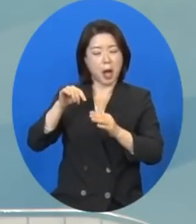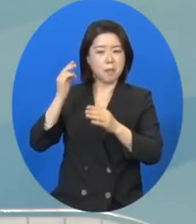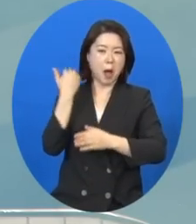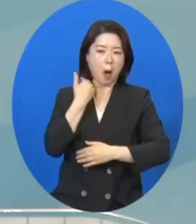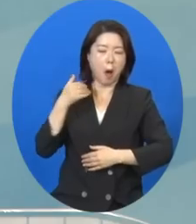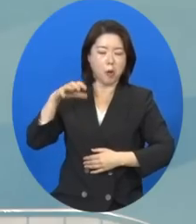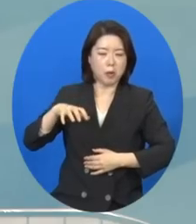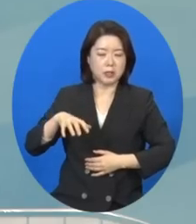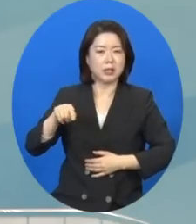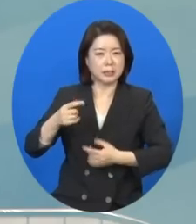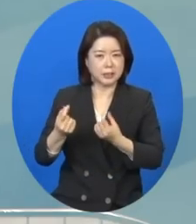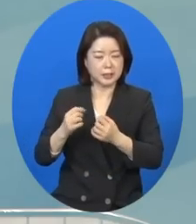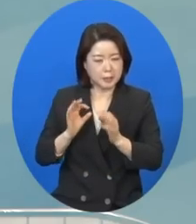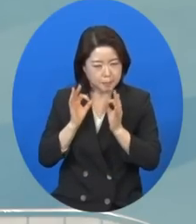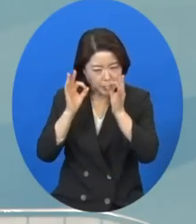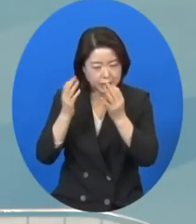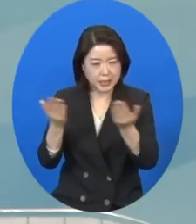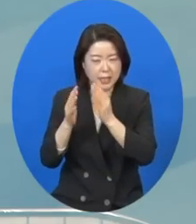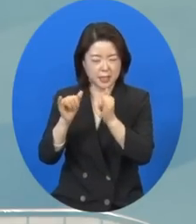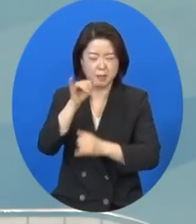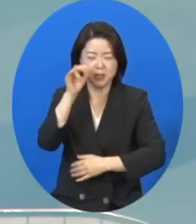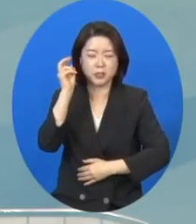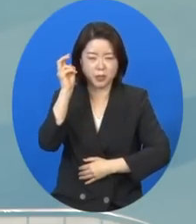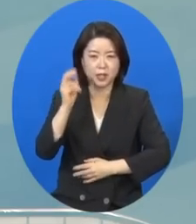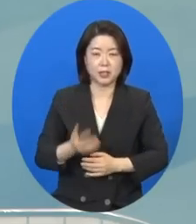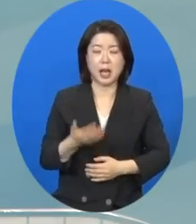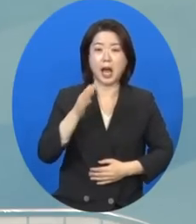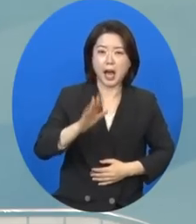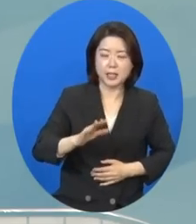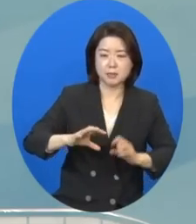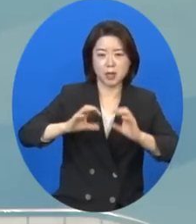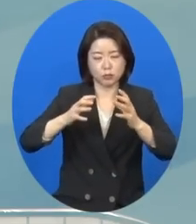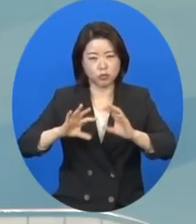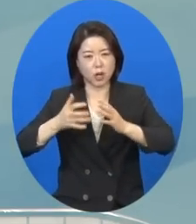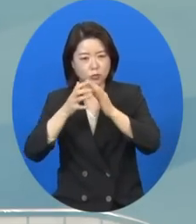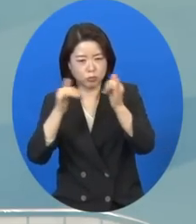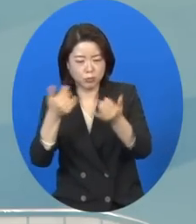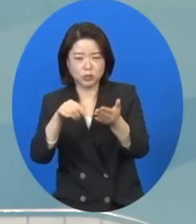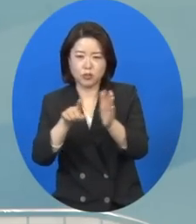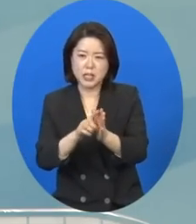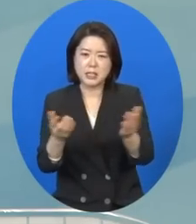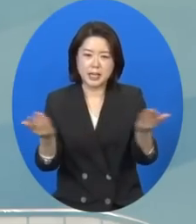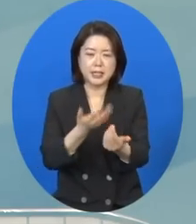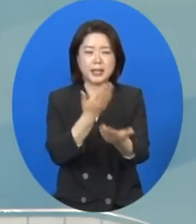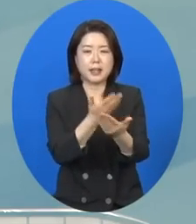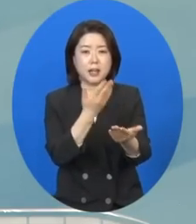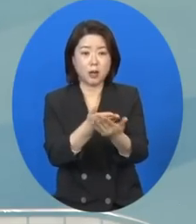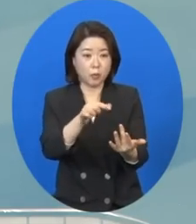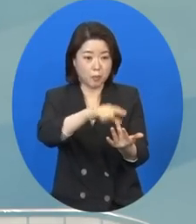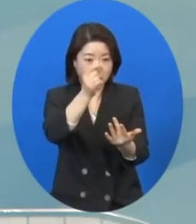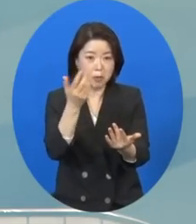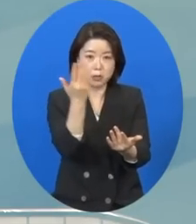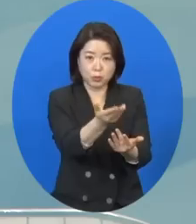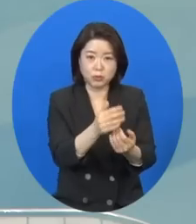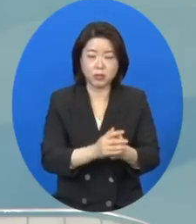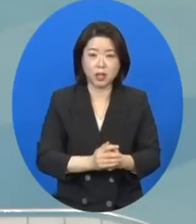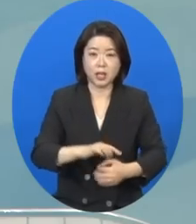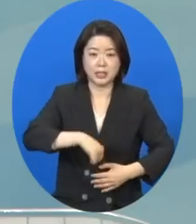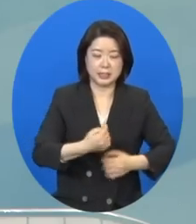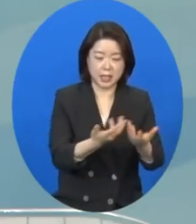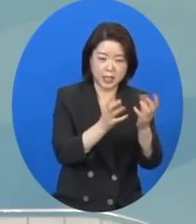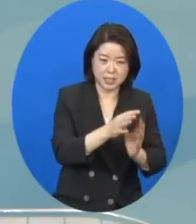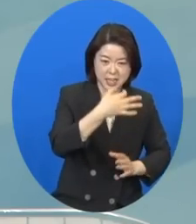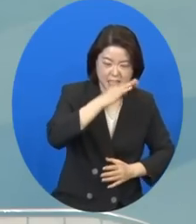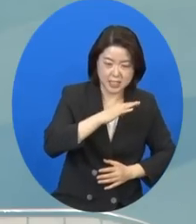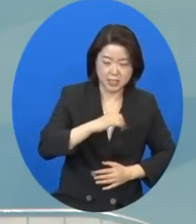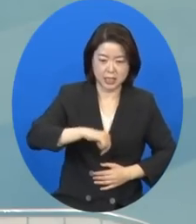분들이 계시죠 하지만 국가와 국민의 의해 일하시라고 뽑아 드렸는데 자신들의 당권과